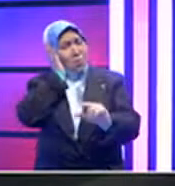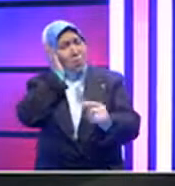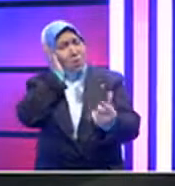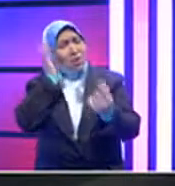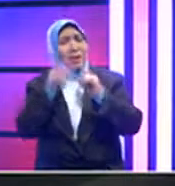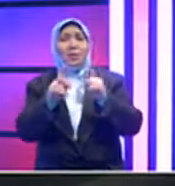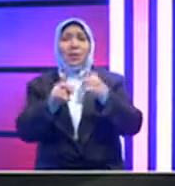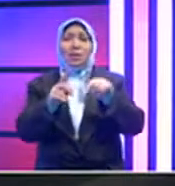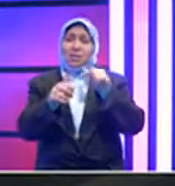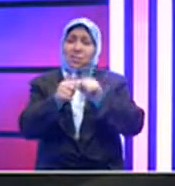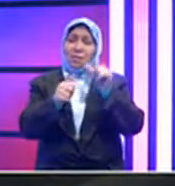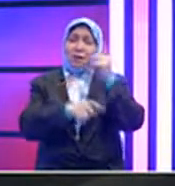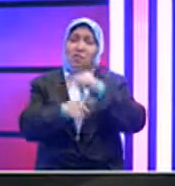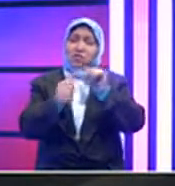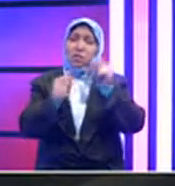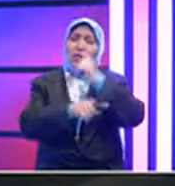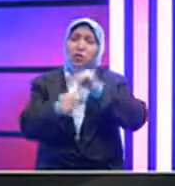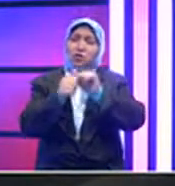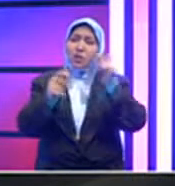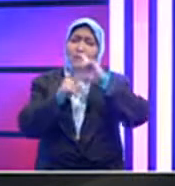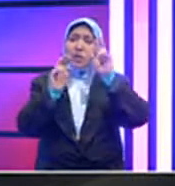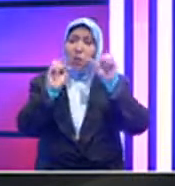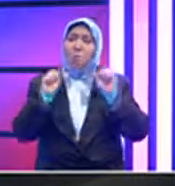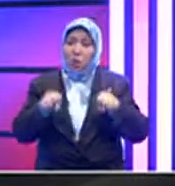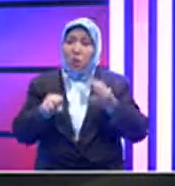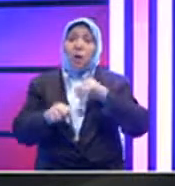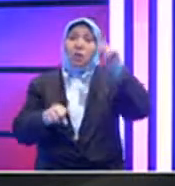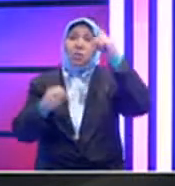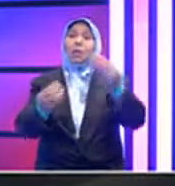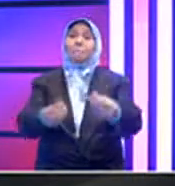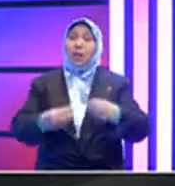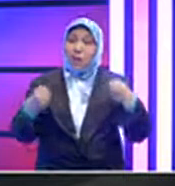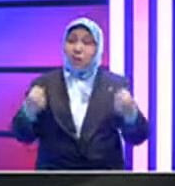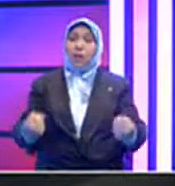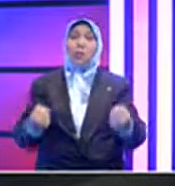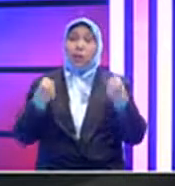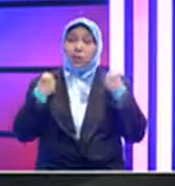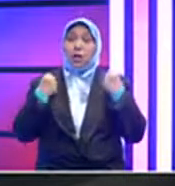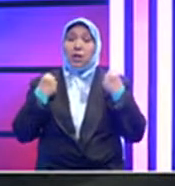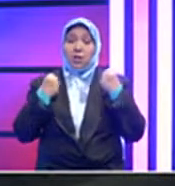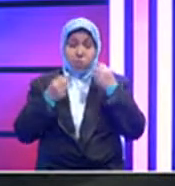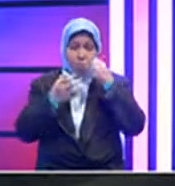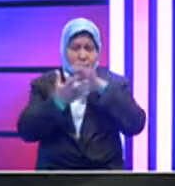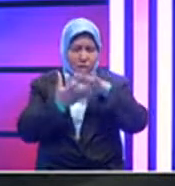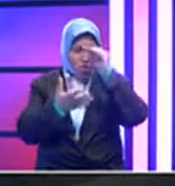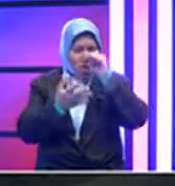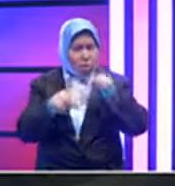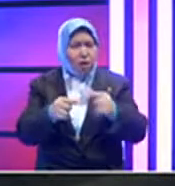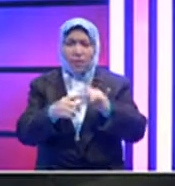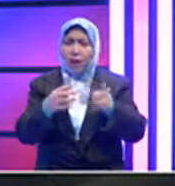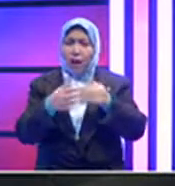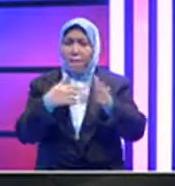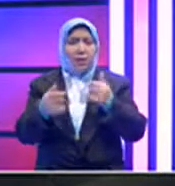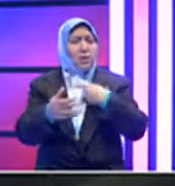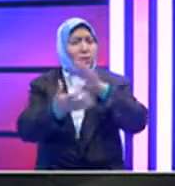bila tengok hadis jadi sehari-sehari oleh dan Allah beri kekuatan ah maksudnya untuk dalamnya Alquran tak perlu kita belajar daripada